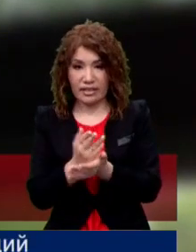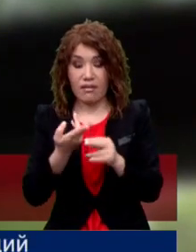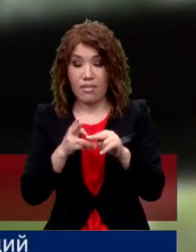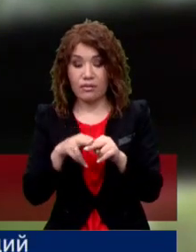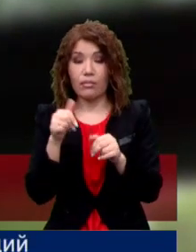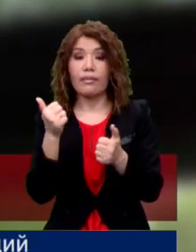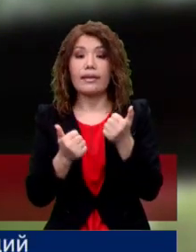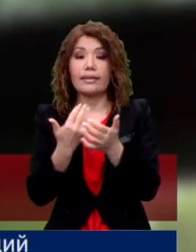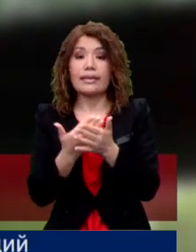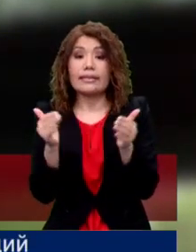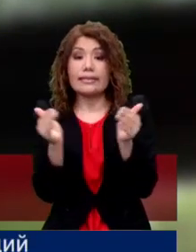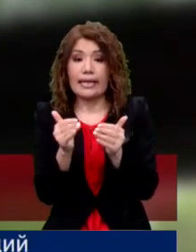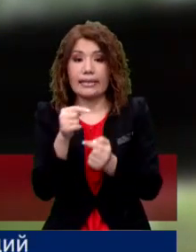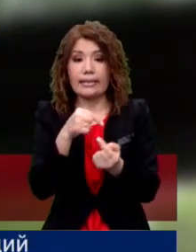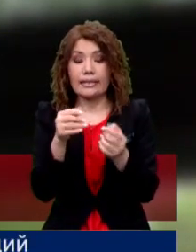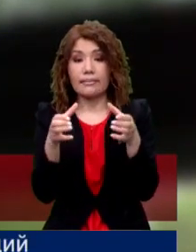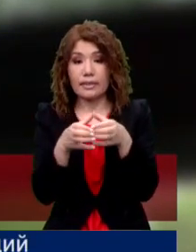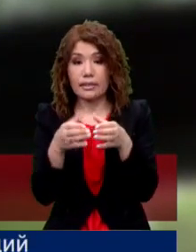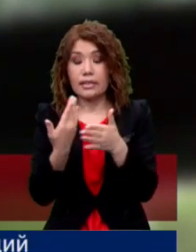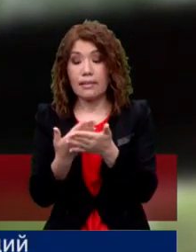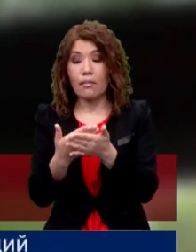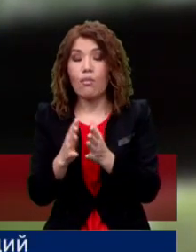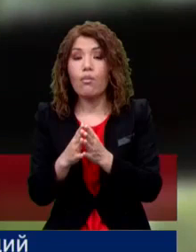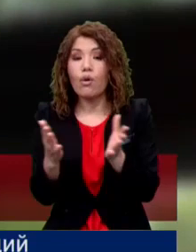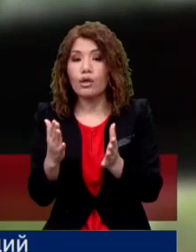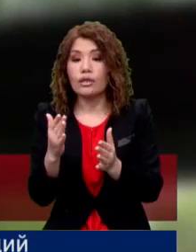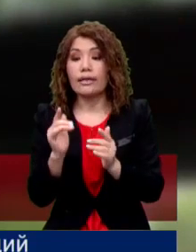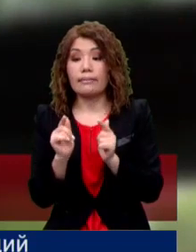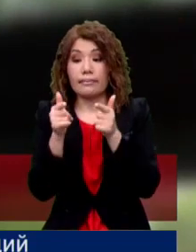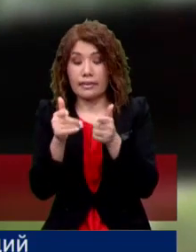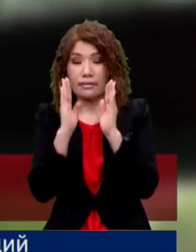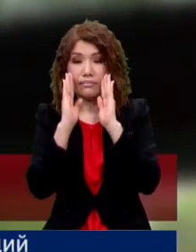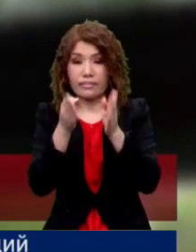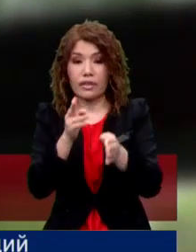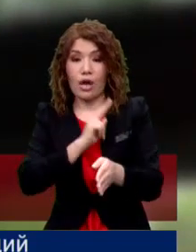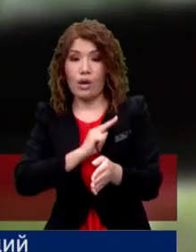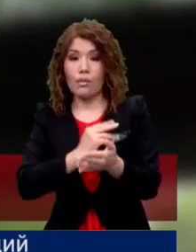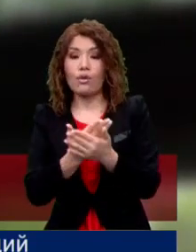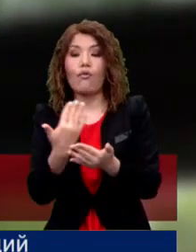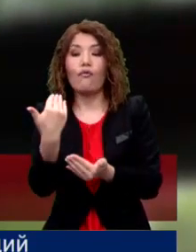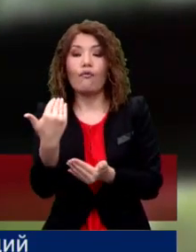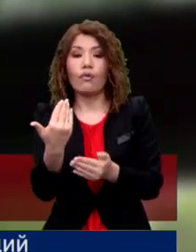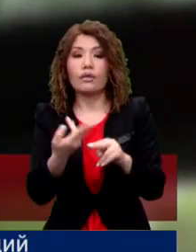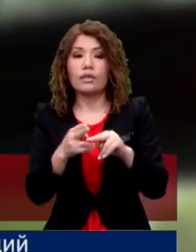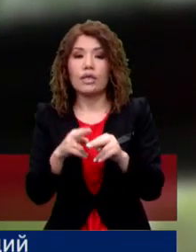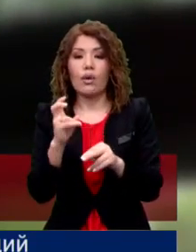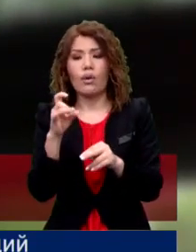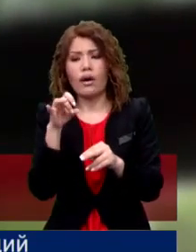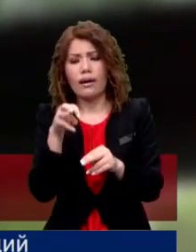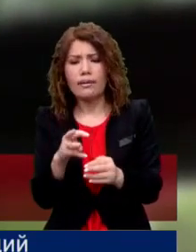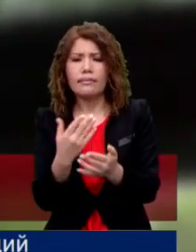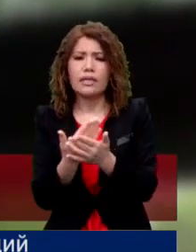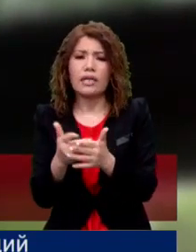қатар, мысалы үшін, бұл шағын несие ұйымдарының көпшілігі осы бағытта жұмыс істегеннен кейін, олардың да мысалы үшін қоғамнан,